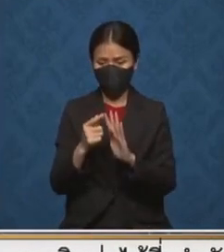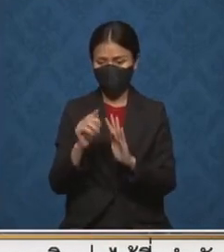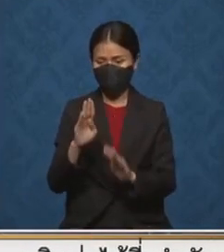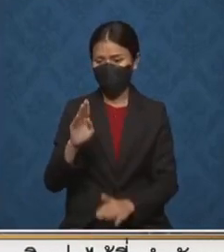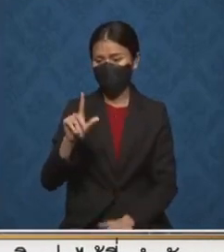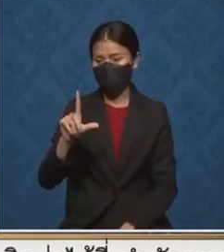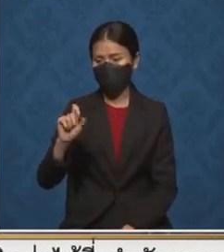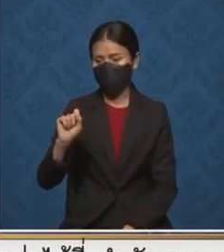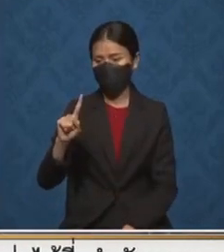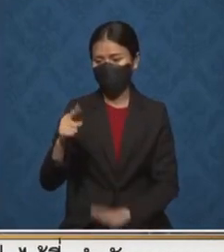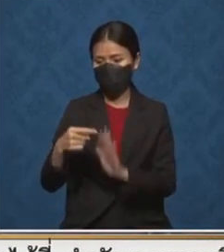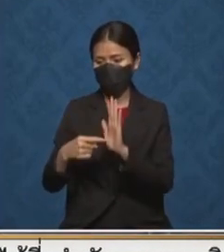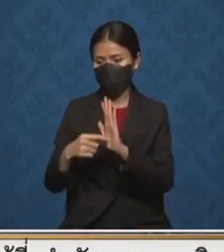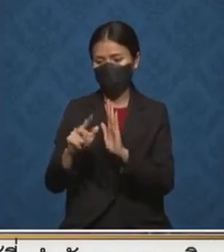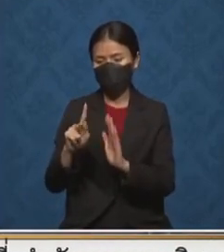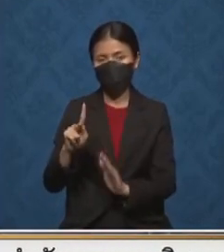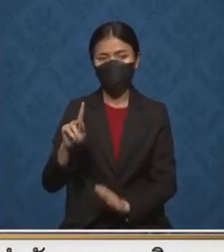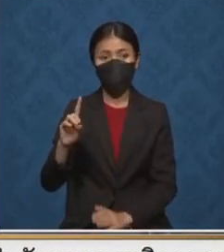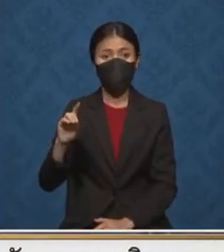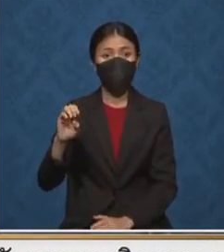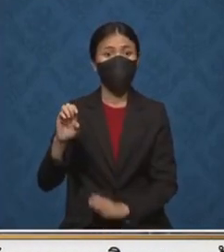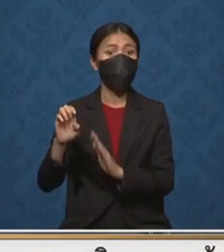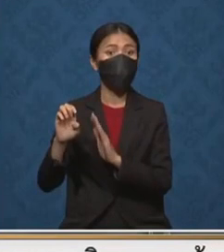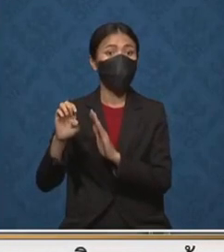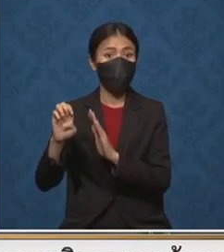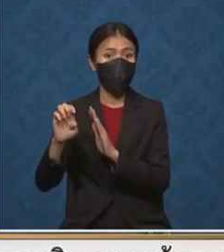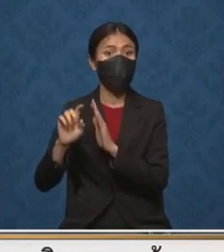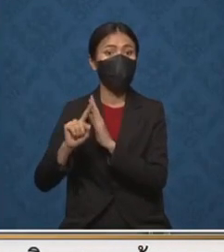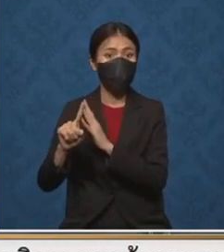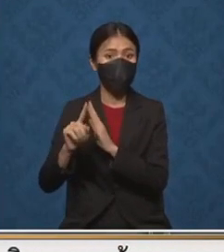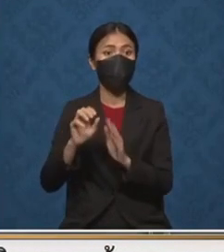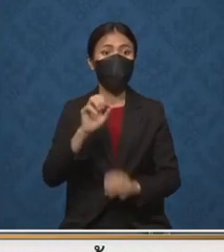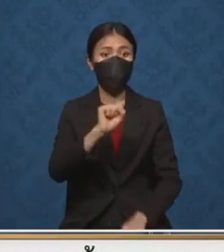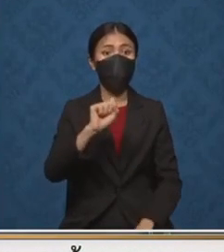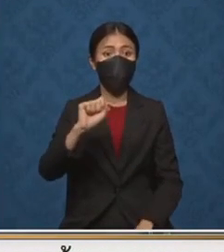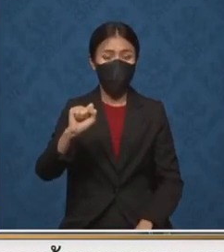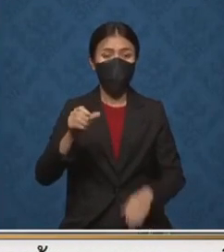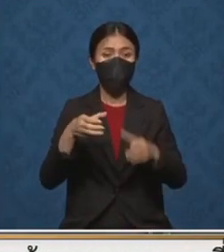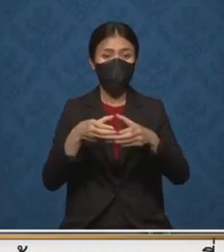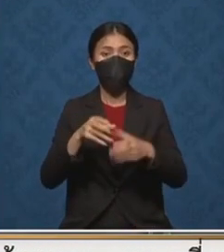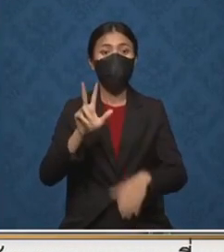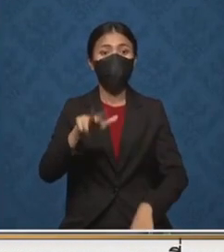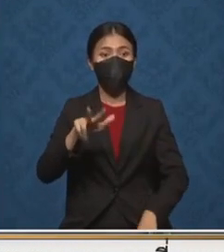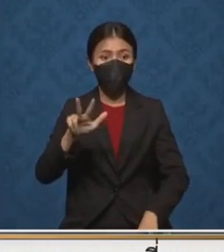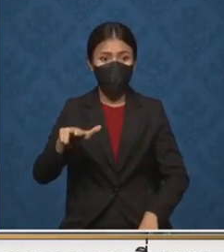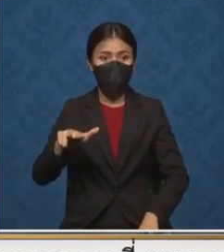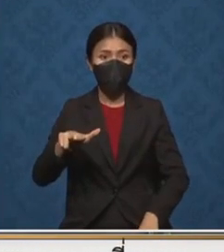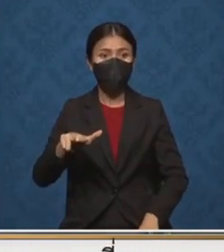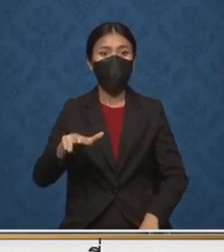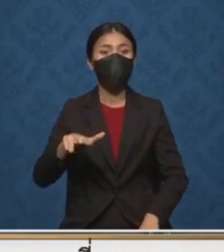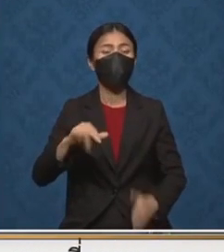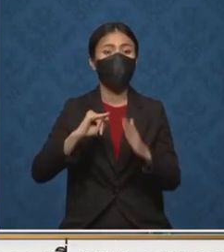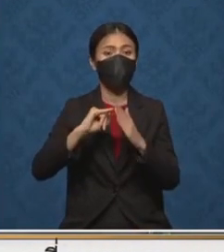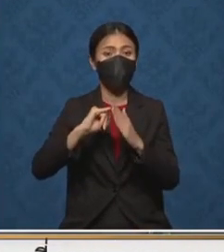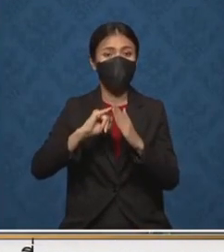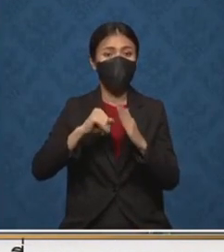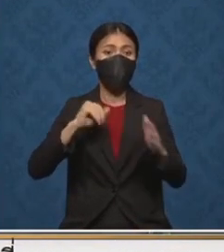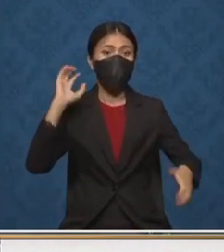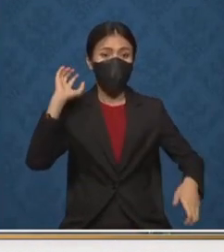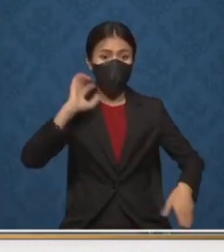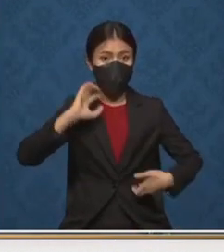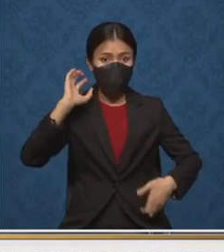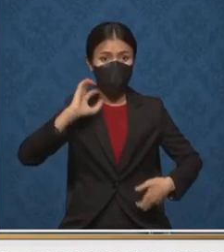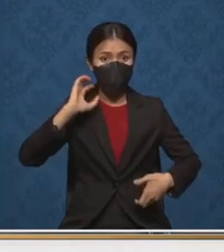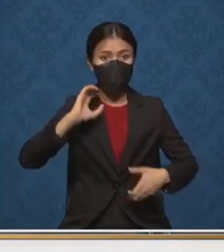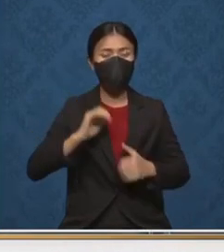งามสมาชิกสภาผู้แทนราษฎรจังหวัดลพบุรีพรรคเพื่อไทยต้องกราบเรียนหรือความเคารพ